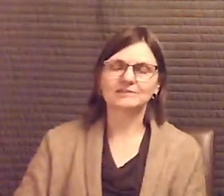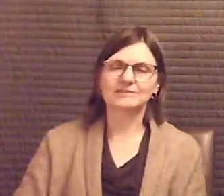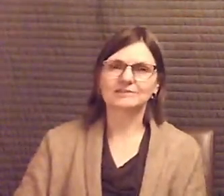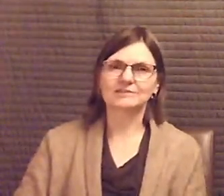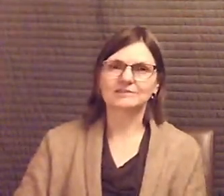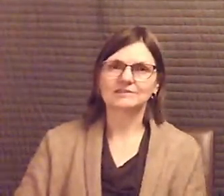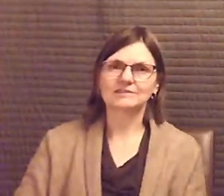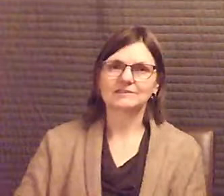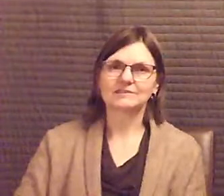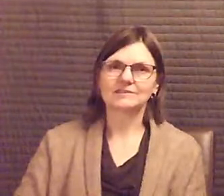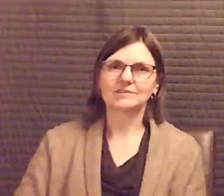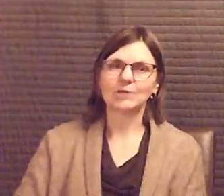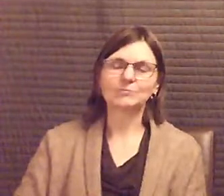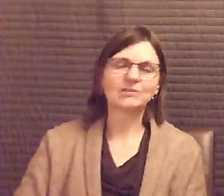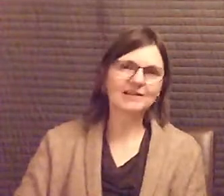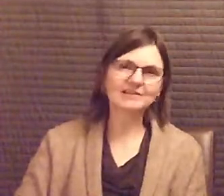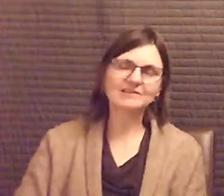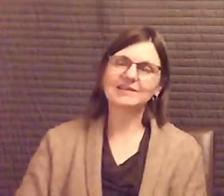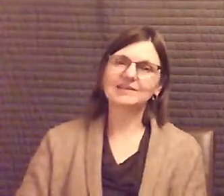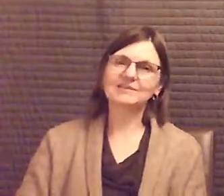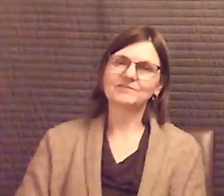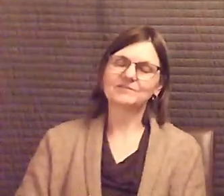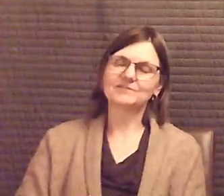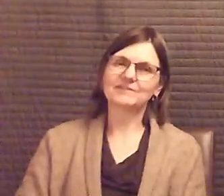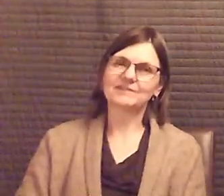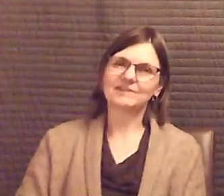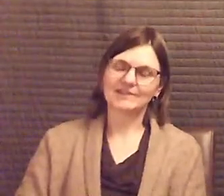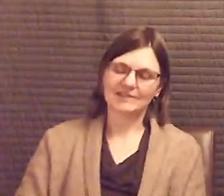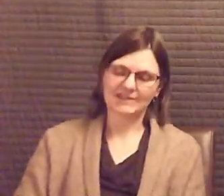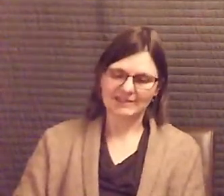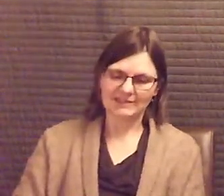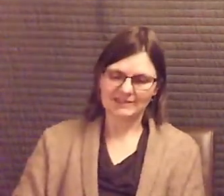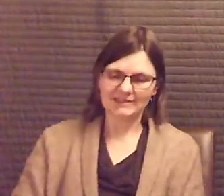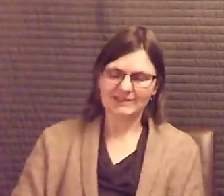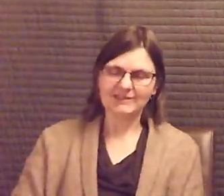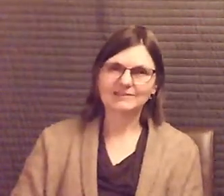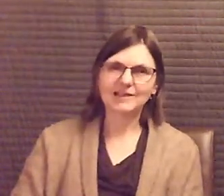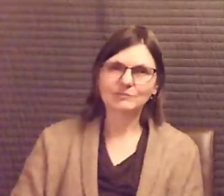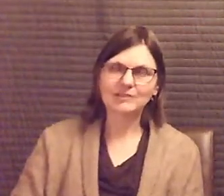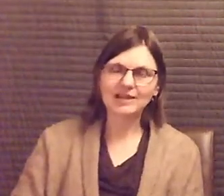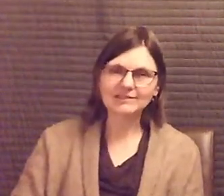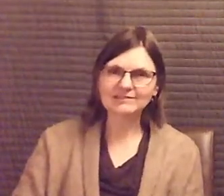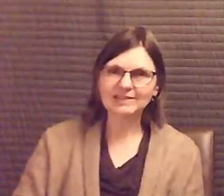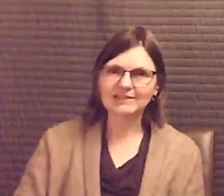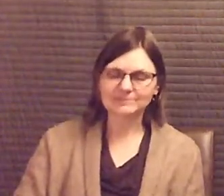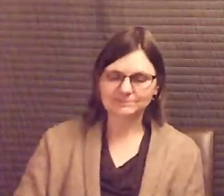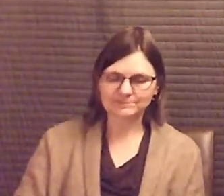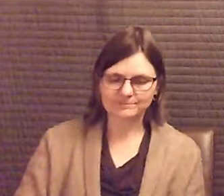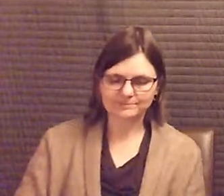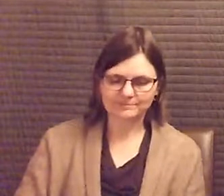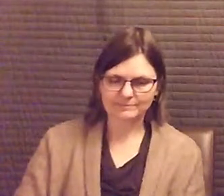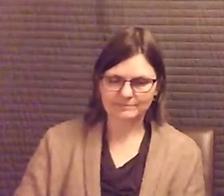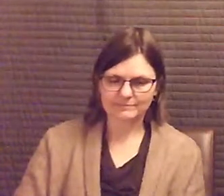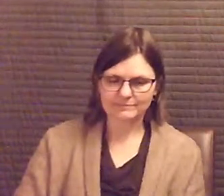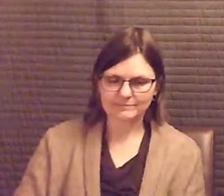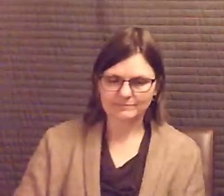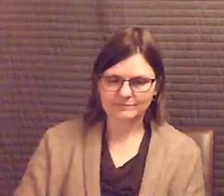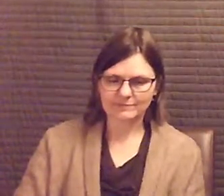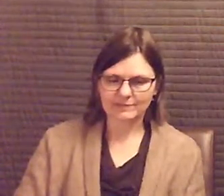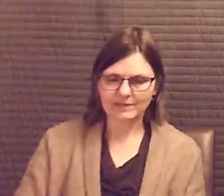van de lood deef om de dag te vieren de zes onder noord deeg staat de bedachten serum en